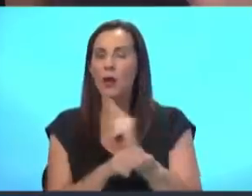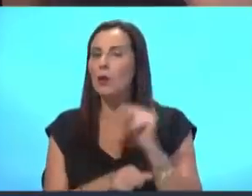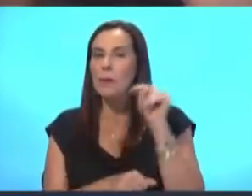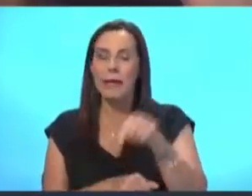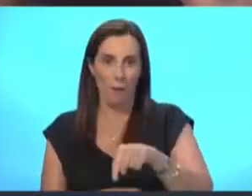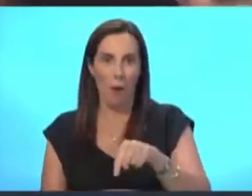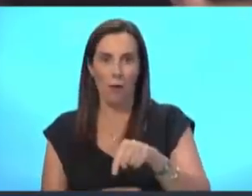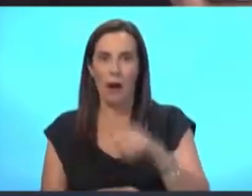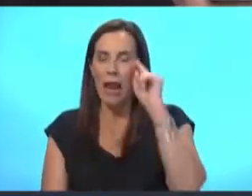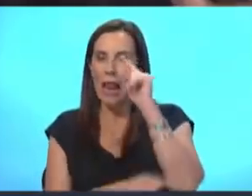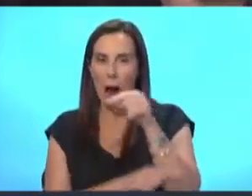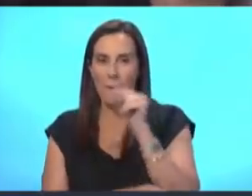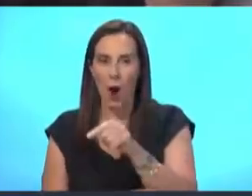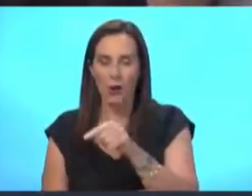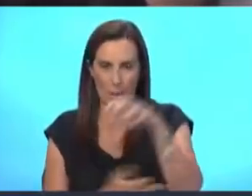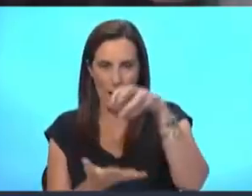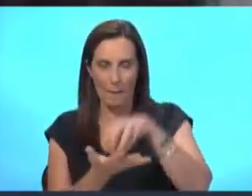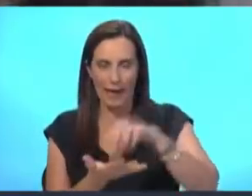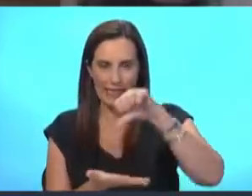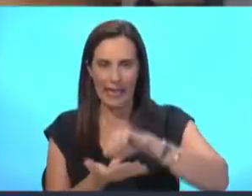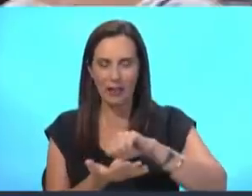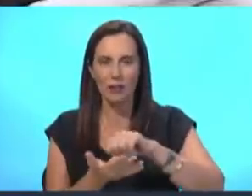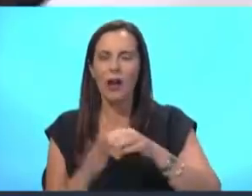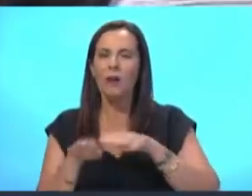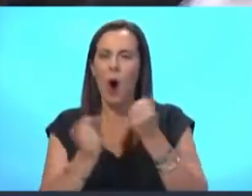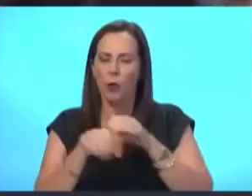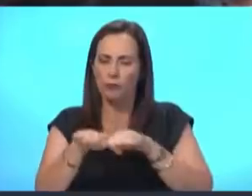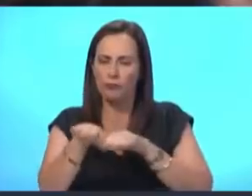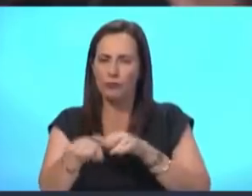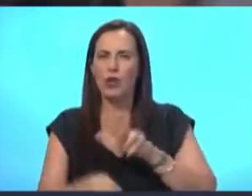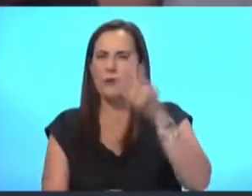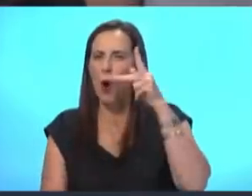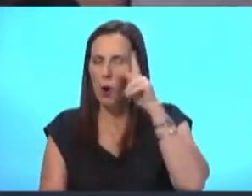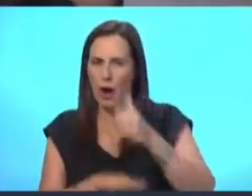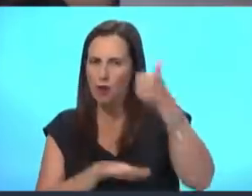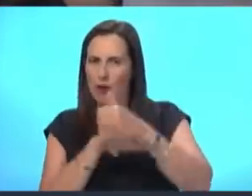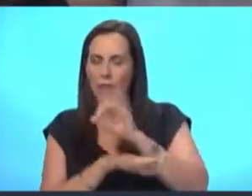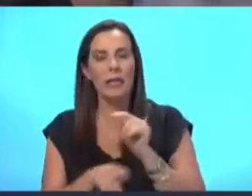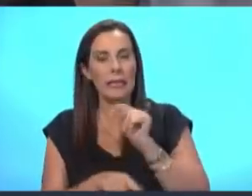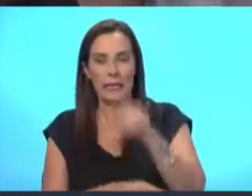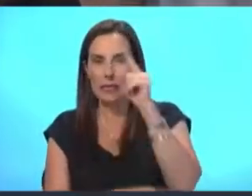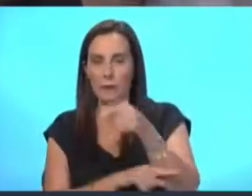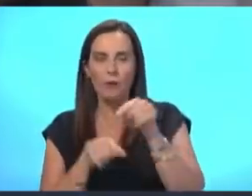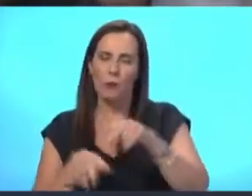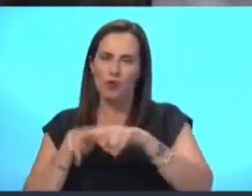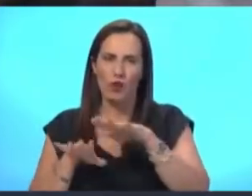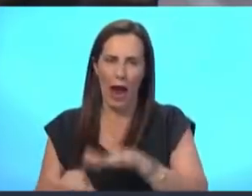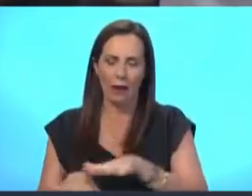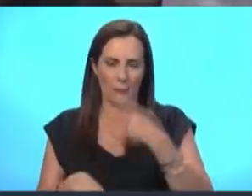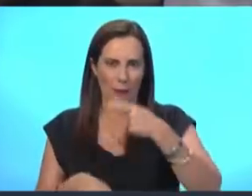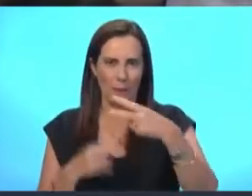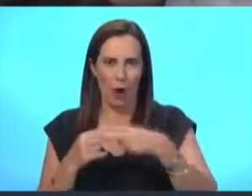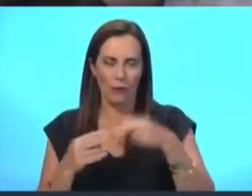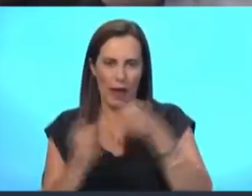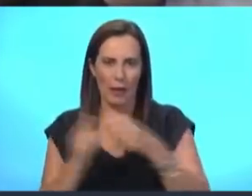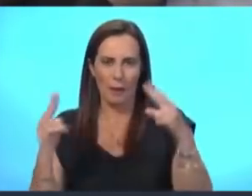לכאן, למלון סנט רג'יס במרכז סינגפור, השיירה של קים ג'ונג און. שליט צפון קוריאה נכנס למלון וכאן הוא ישעה בימים הקרובים עד